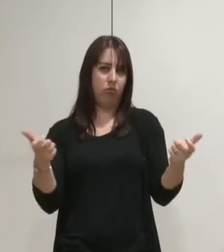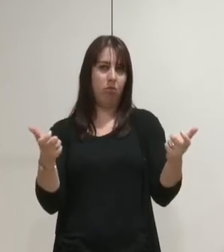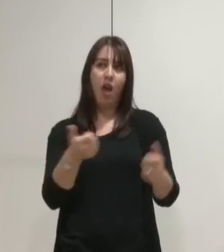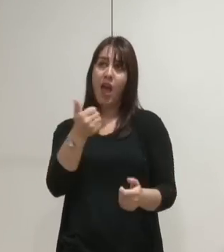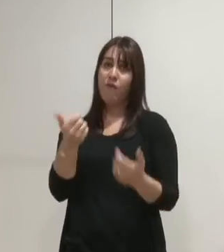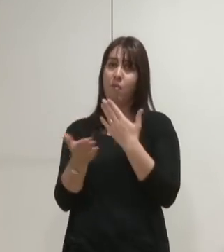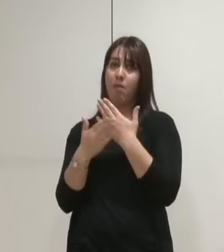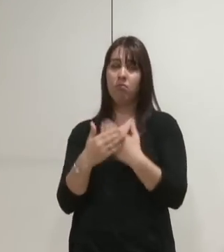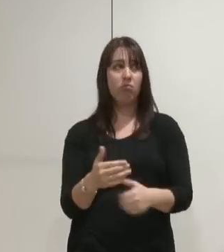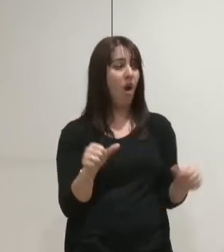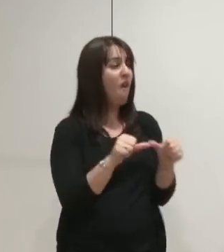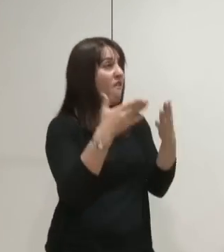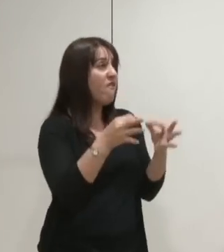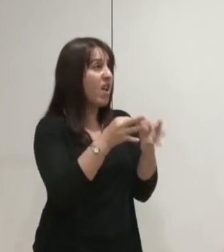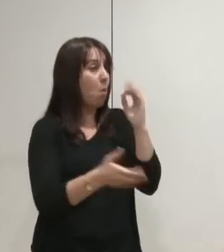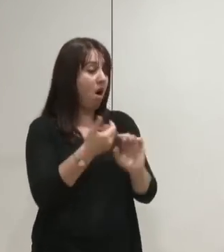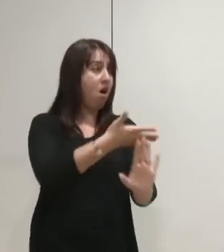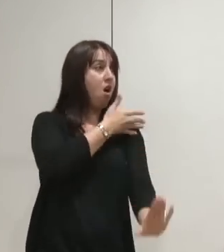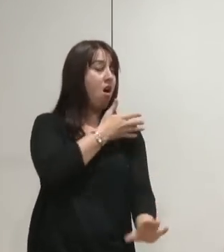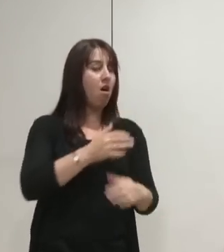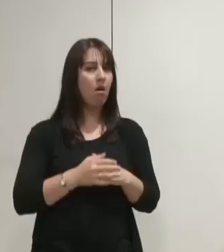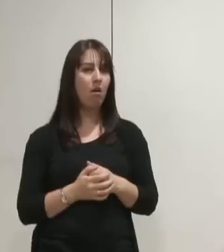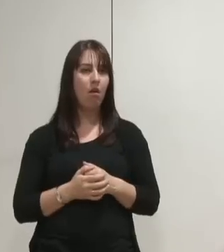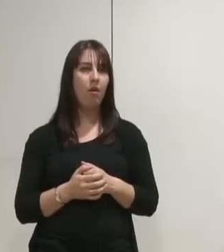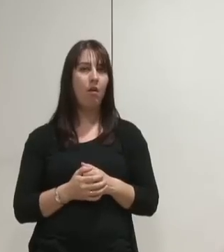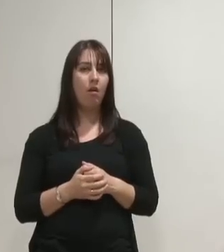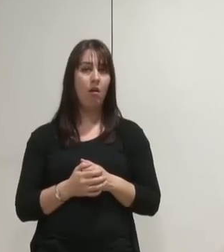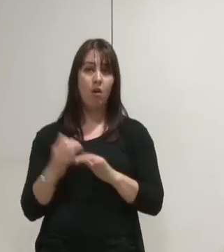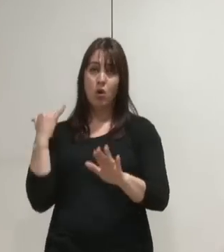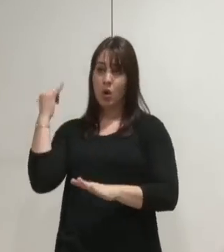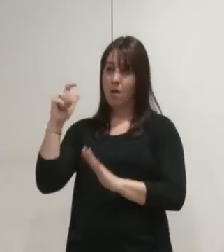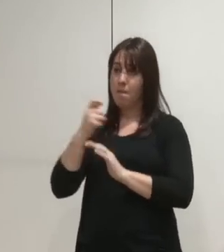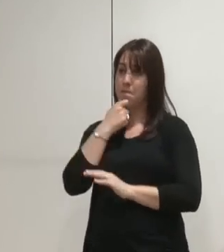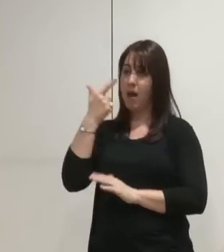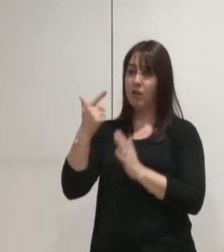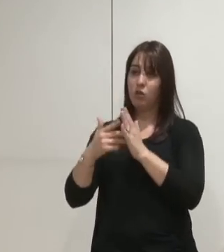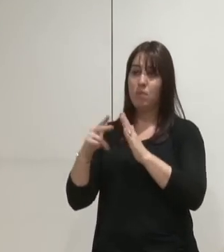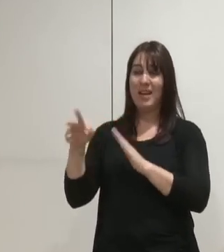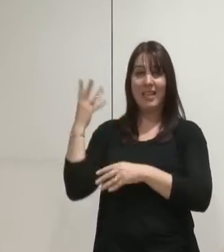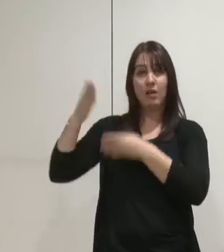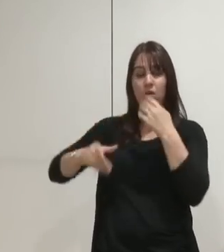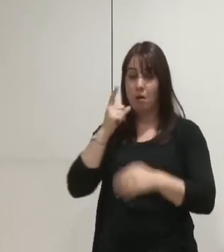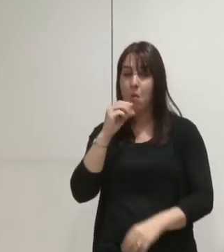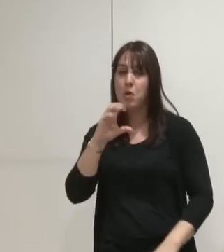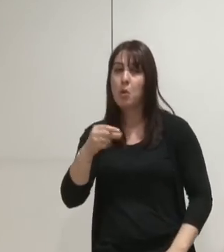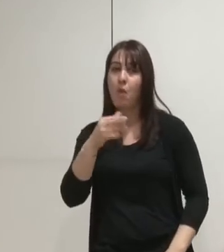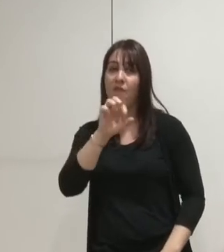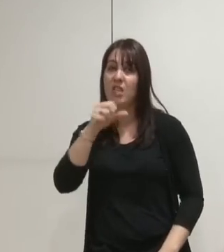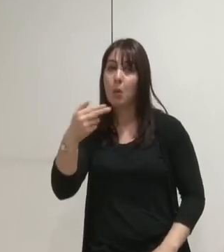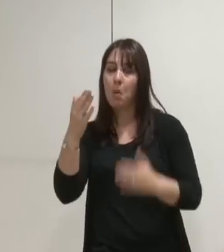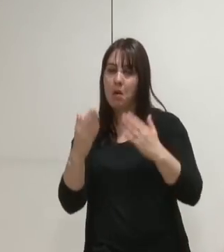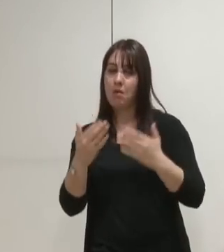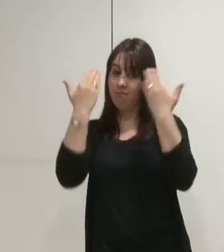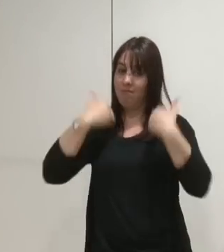qu'avez-vous fait jusqu'en mars 2014 Monsieur confesson je voudrais juste vous dire une chose en tant que